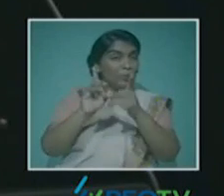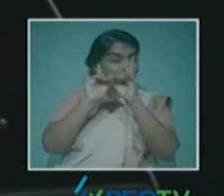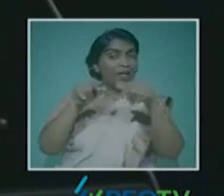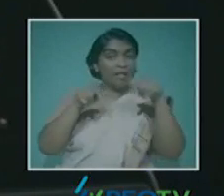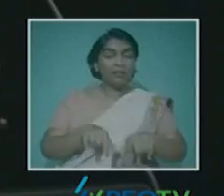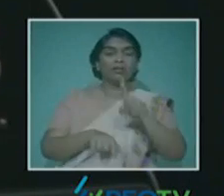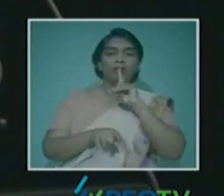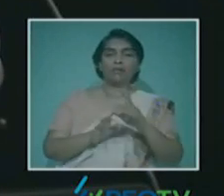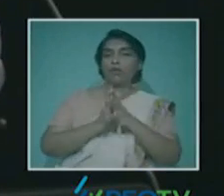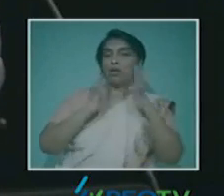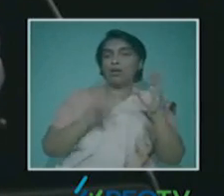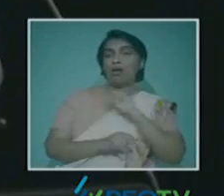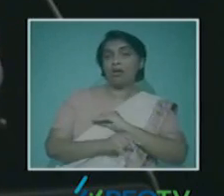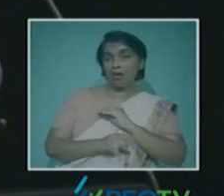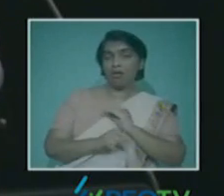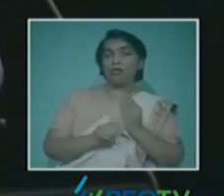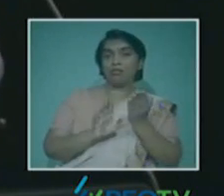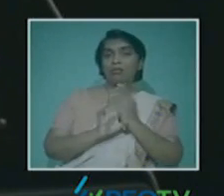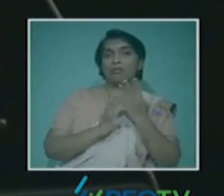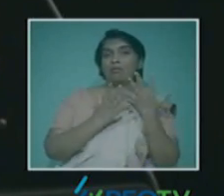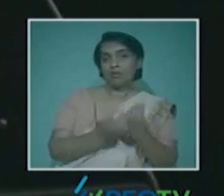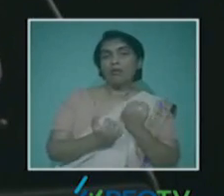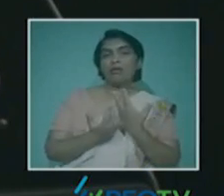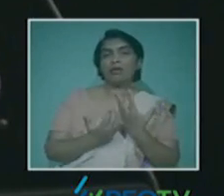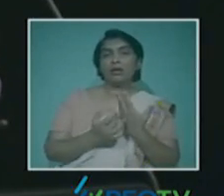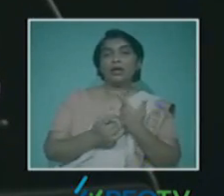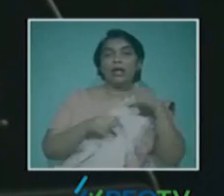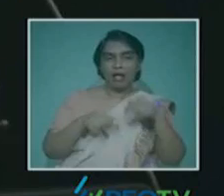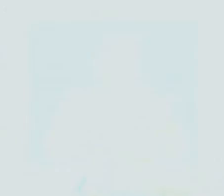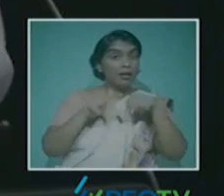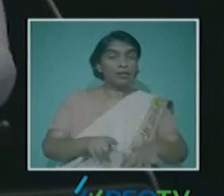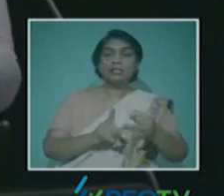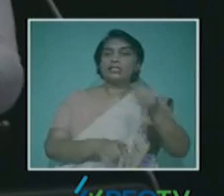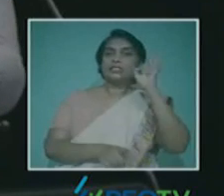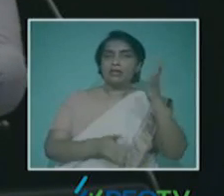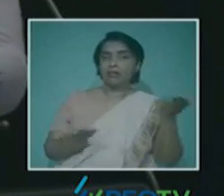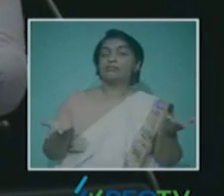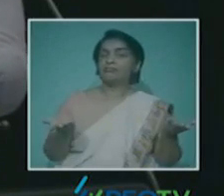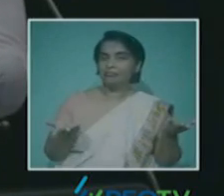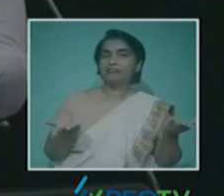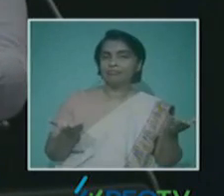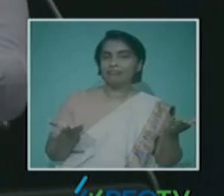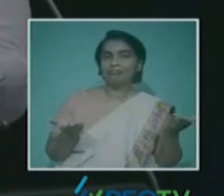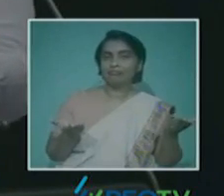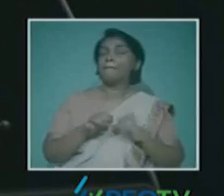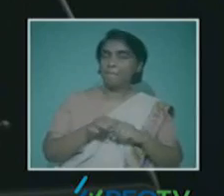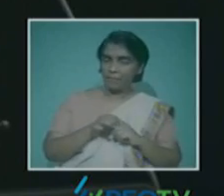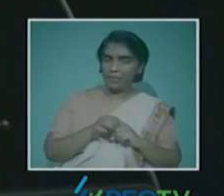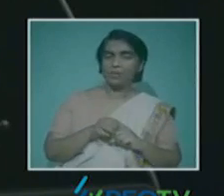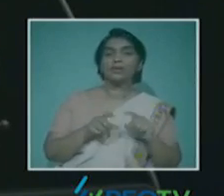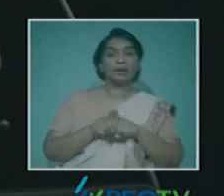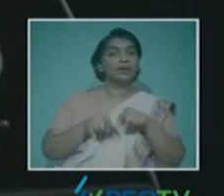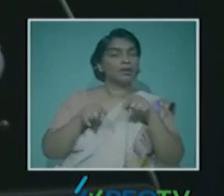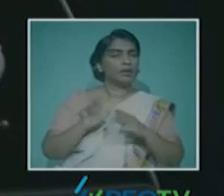මේ සඳහා ලොකු ප්‍රතිලාභ තිබුණා අර ප්‍රතිලාභ ගන්න තිබුණා. ඒ ප්‍රතිලාභත් කිව්වද කැත නැතුව ලැජ්ජ නැතුව බලන්න කතානායකතුමා කොච්චර දිව හැරෙනවද කියලා.